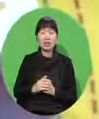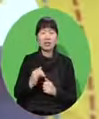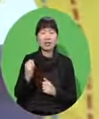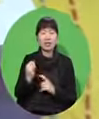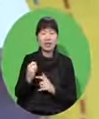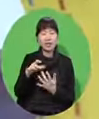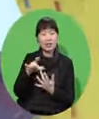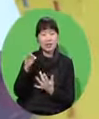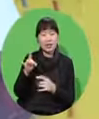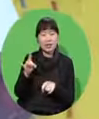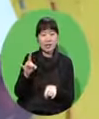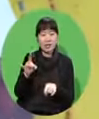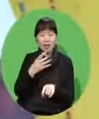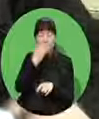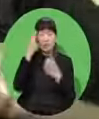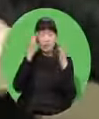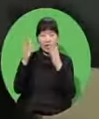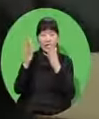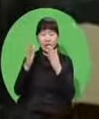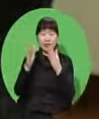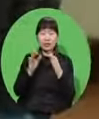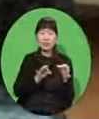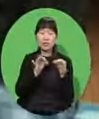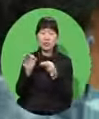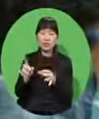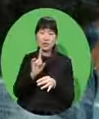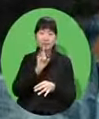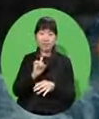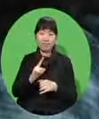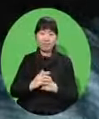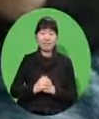재원이가 선택한 것은 꿈을 향한 투자입니다.